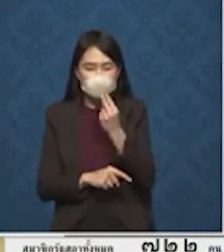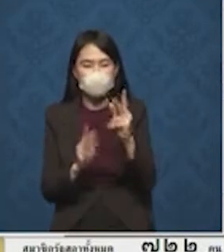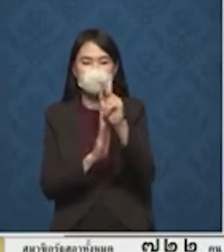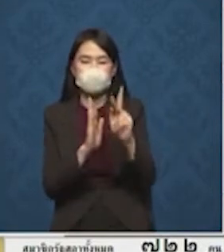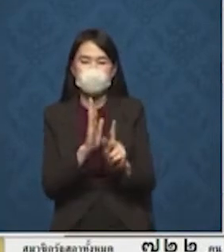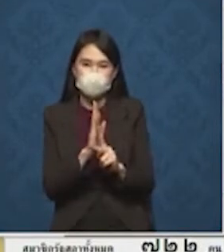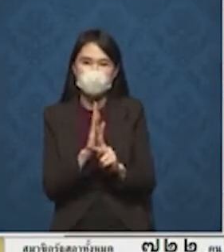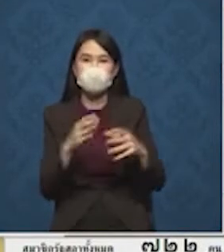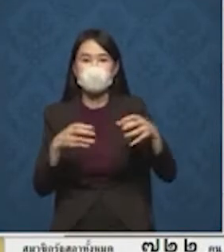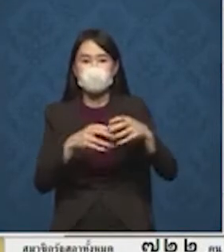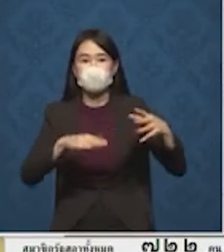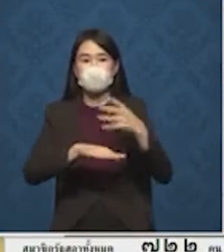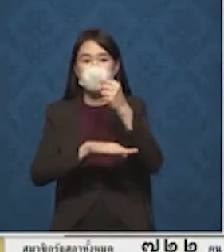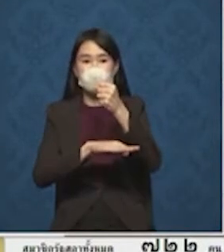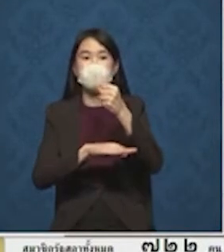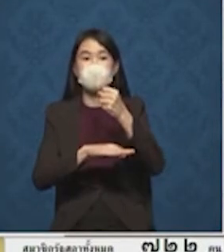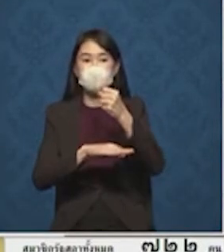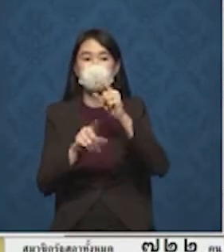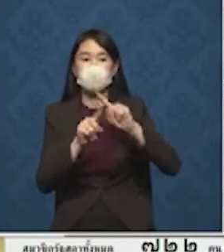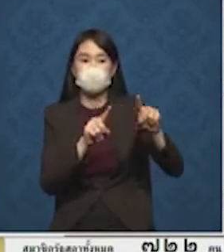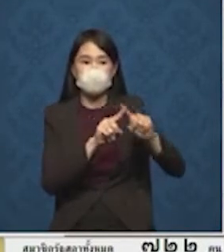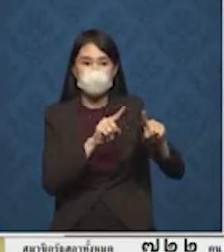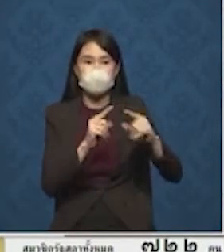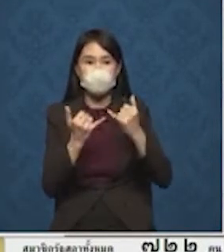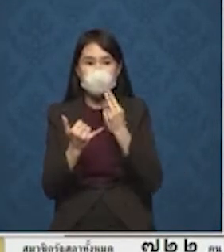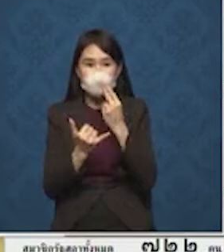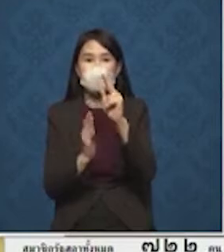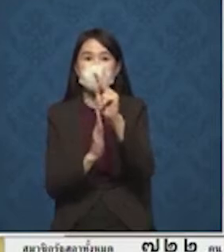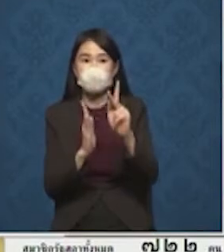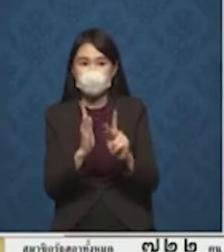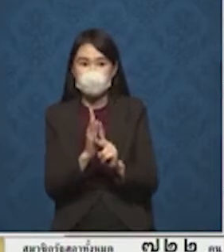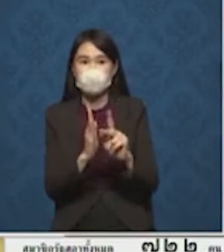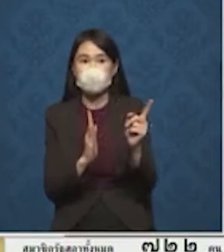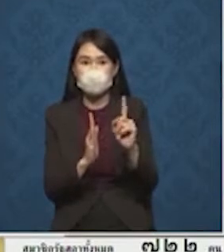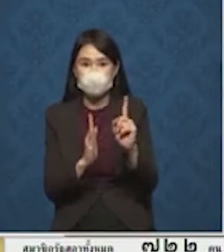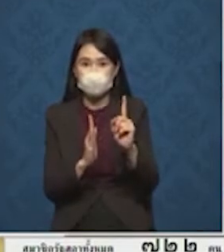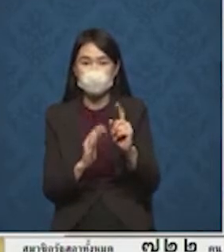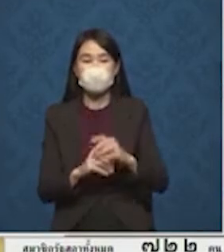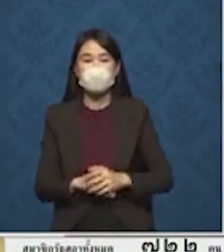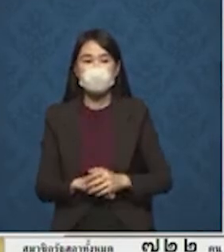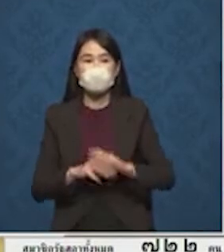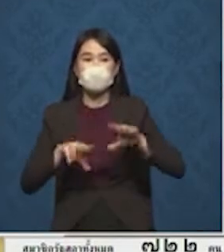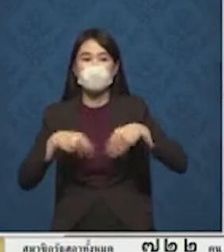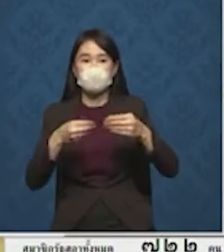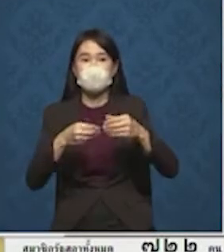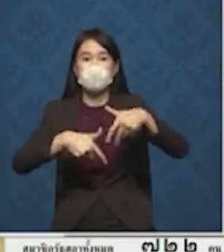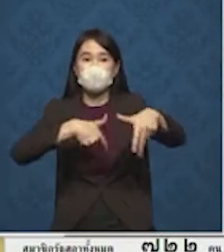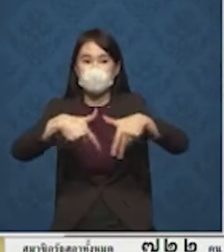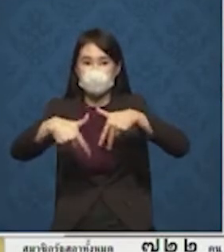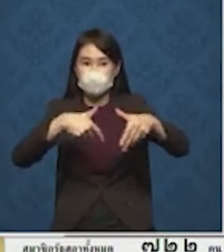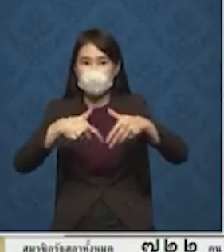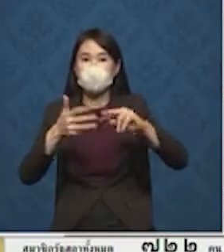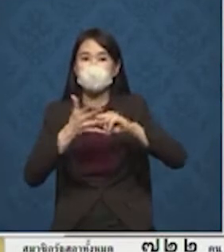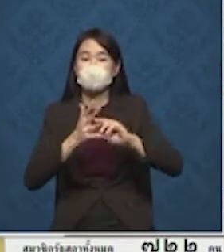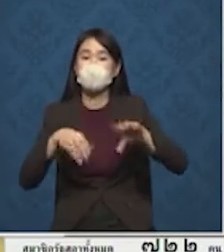ายพักกัเมืองที่ออกมาเป็นกฎหมายพรัษ์เมืองที่ทำเพื่อประชาชนไม่